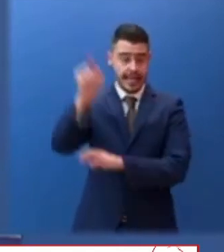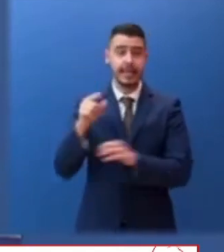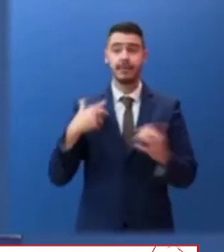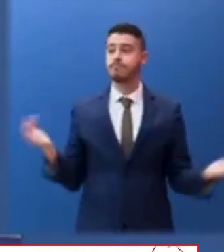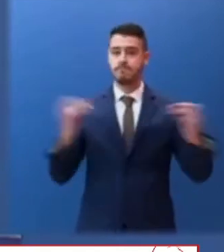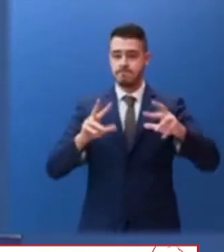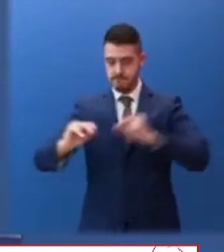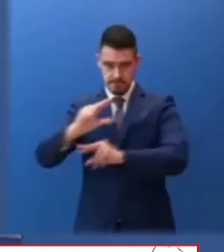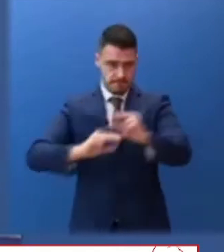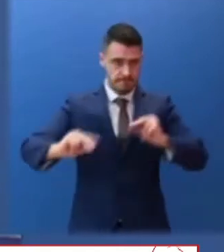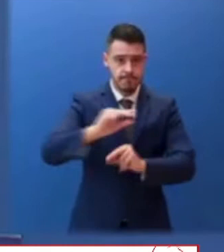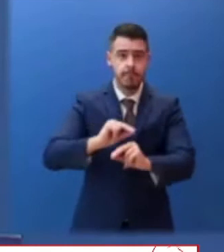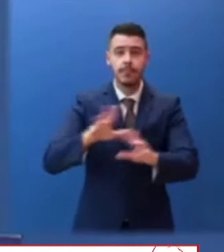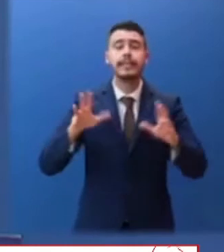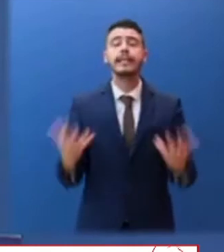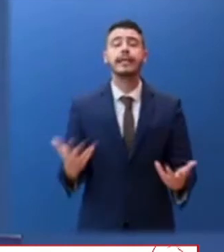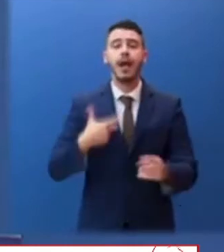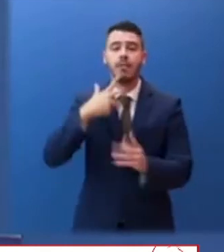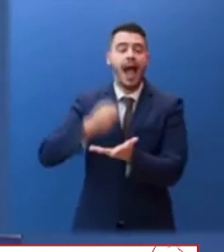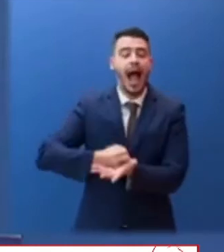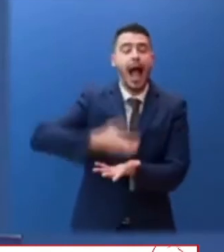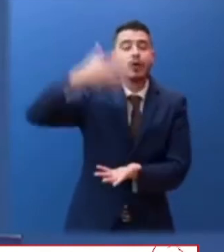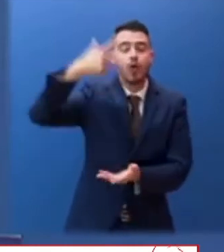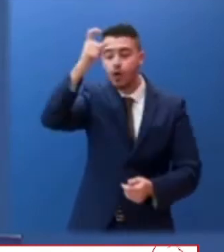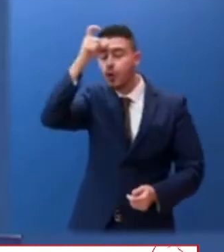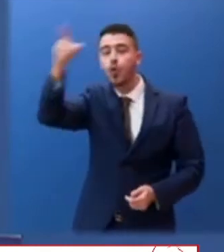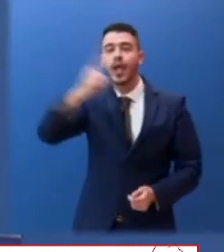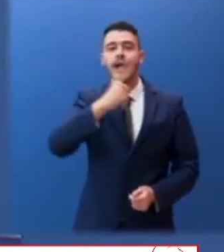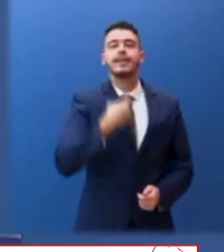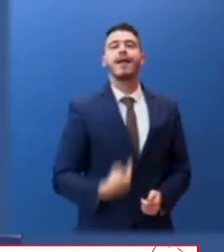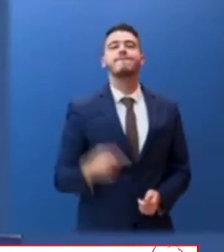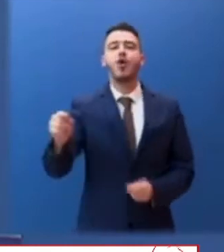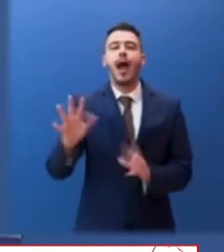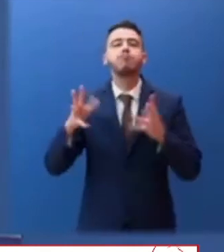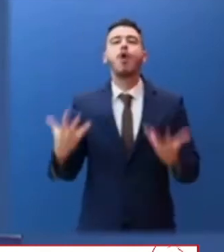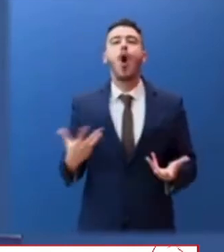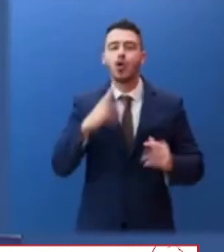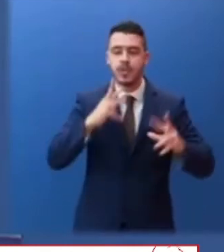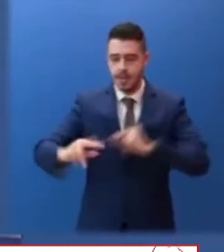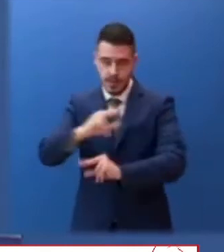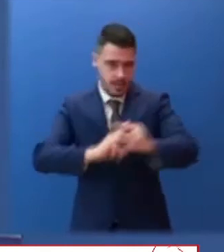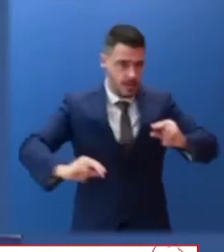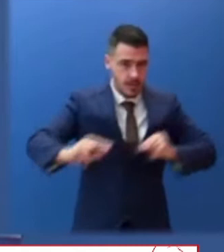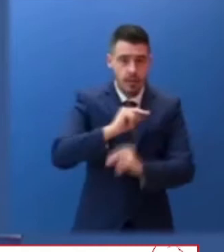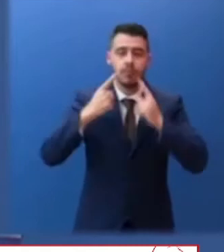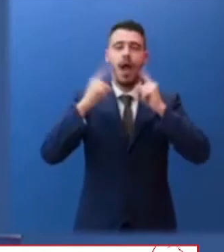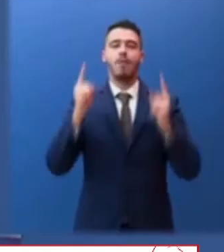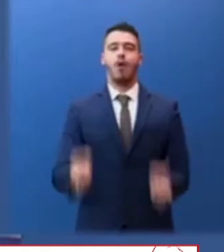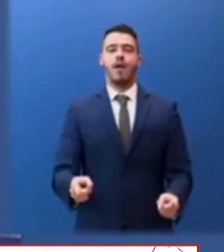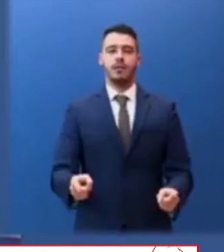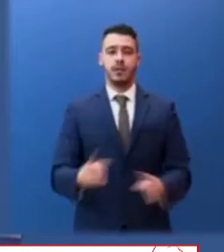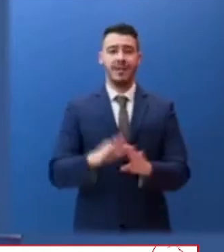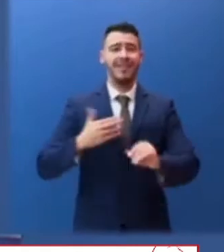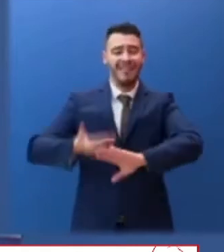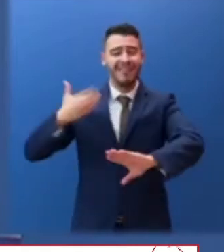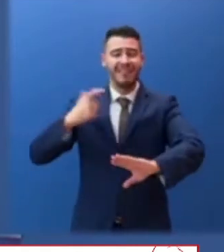είχε αποφασιστεί, η αξιολόγηση της συνολικής συμπεριφοράς της Τουρκίας. Το συμπέρασμα είναι πλέον ξεκάθαρο. Η Τουρκία